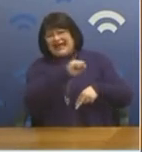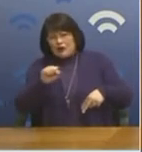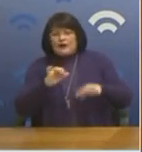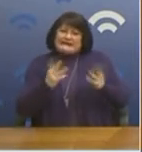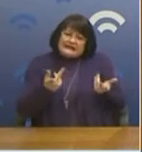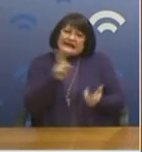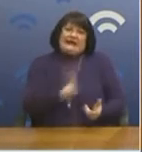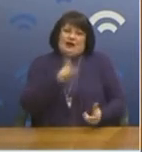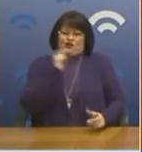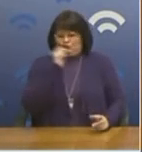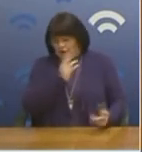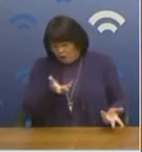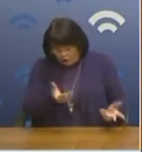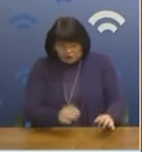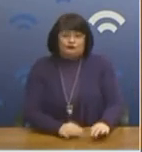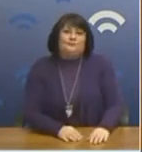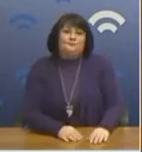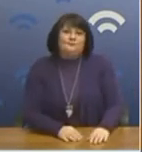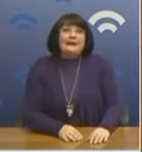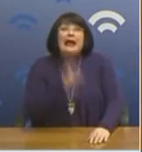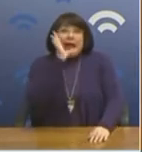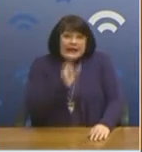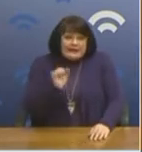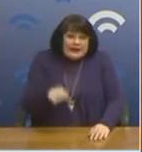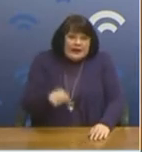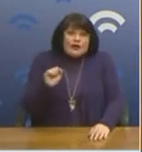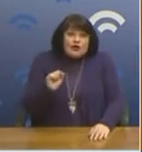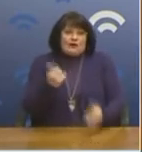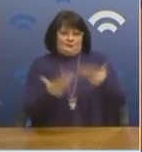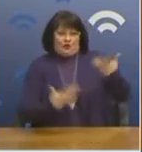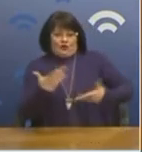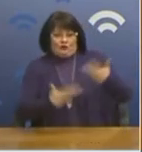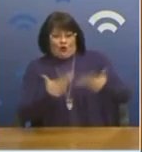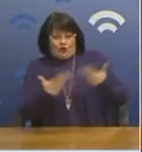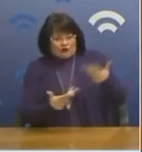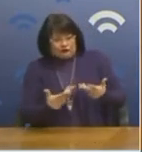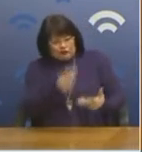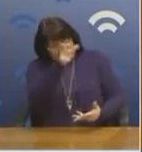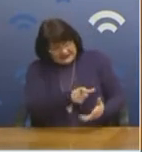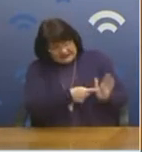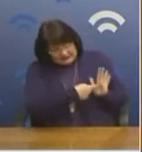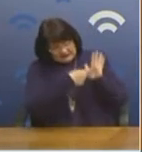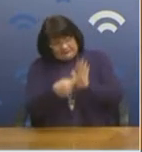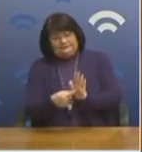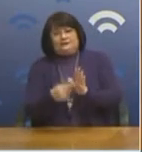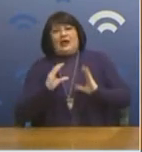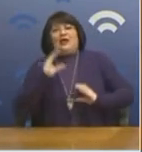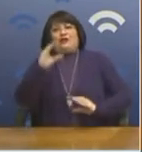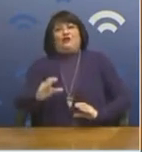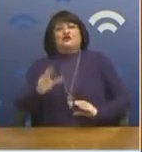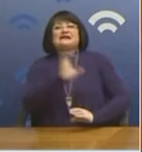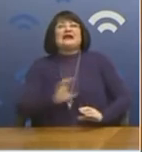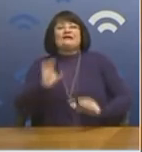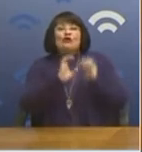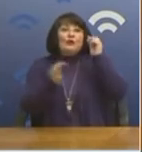είναι αλήθεια ότι στο προϋπολογισμό που εσείς στείλατε στην Ευρώπη